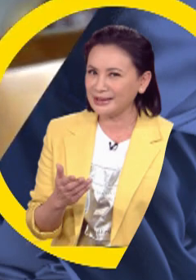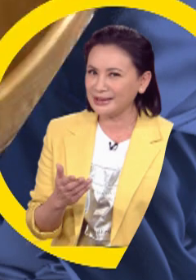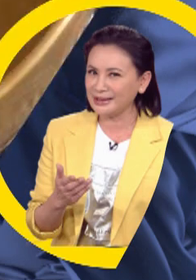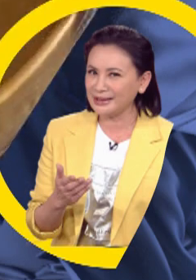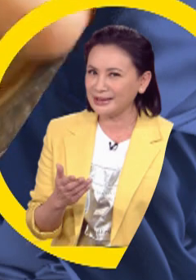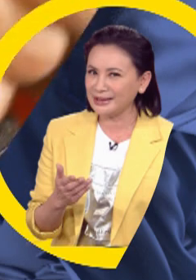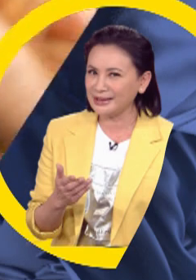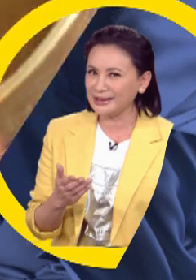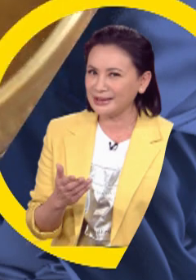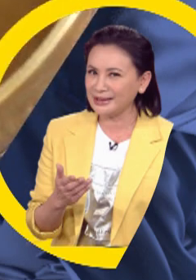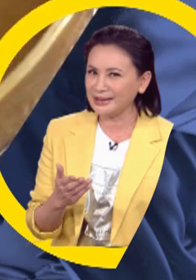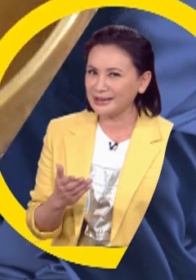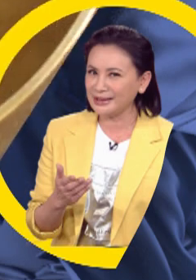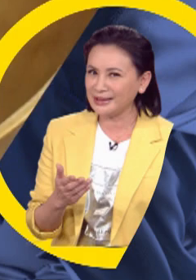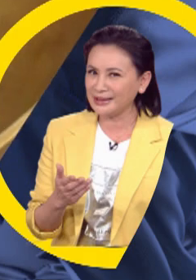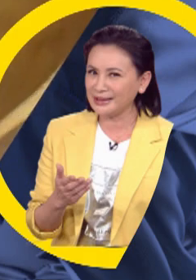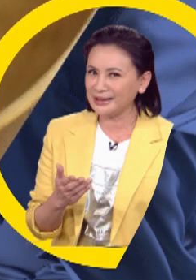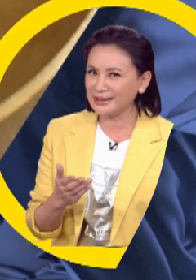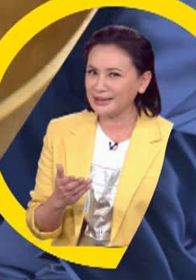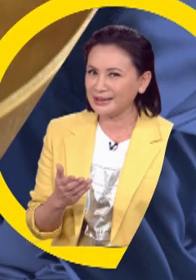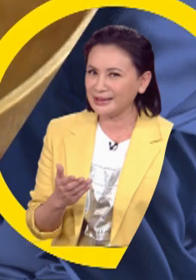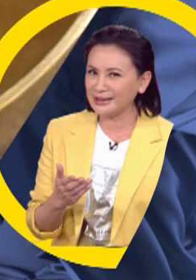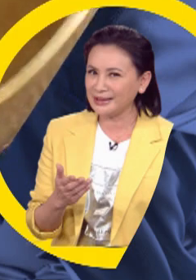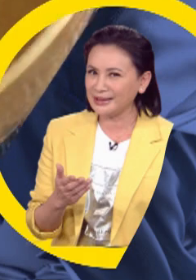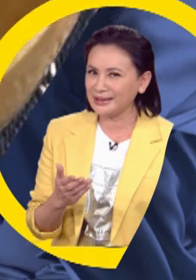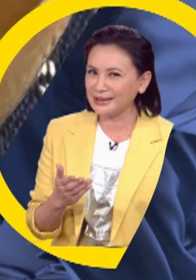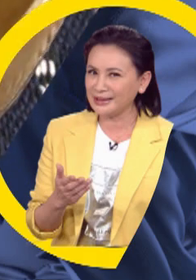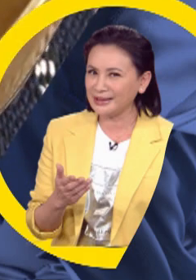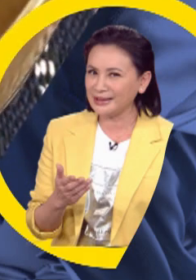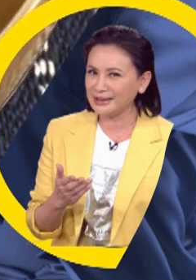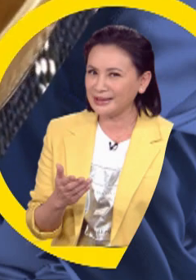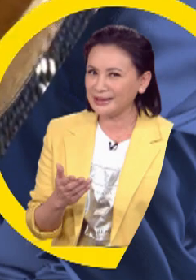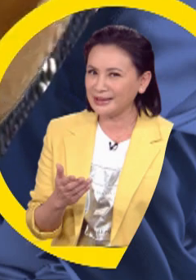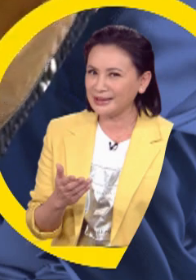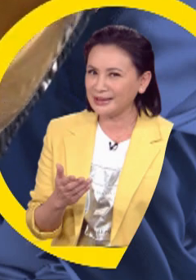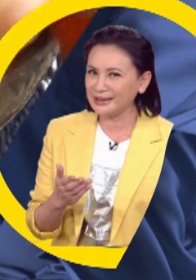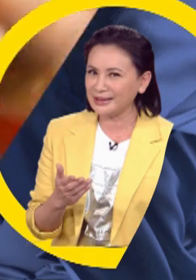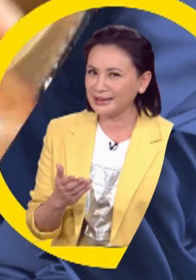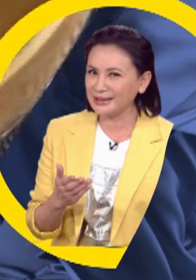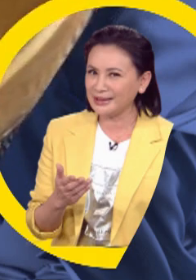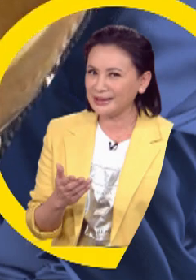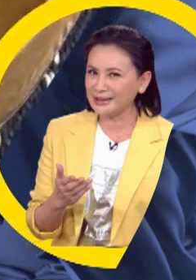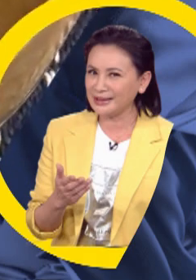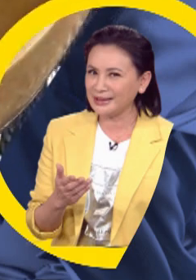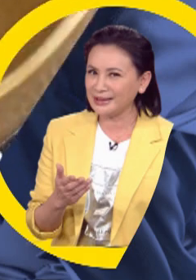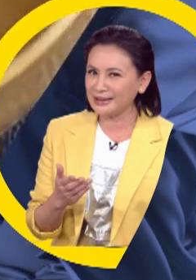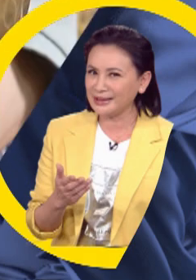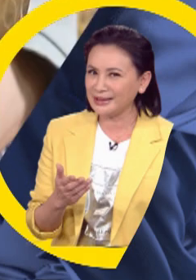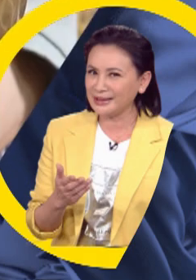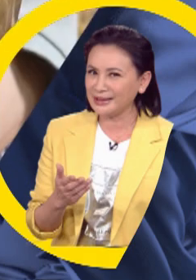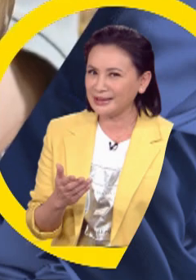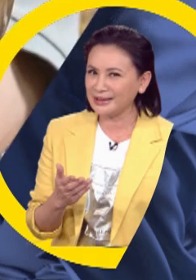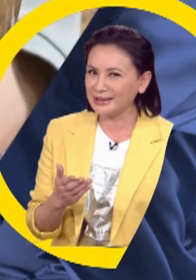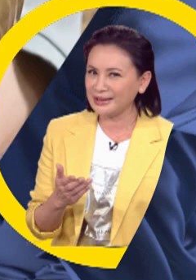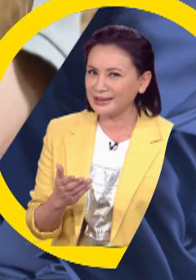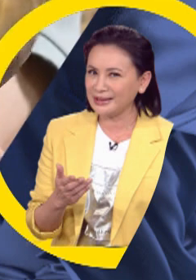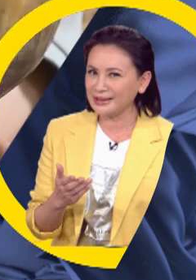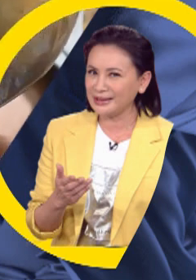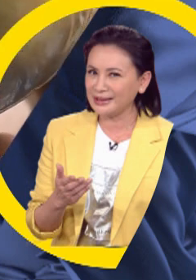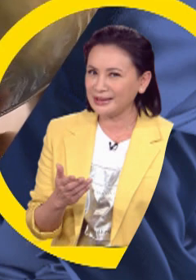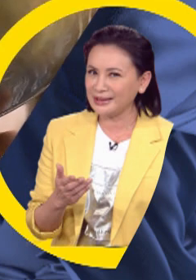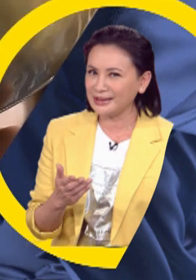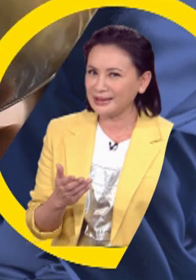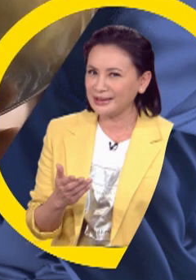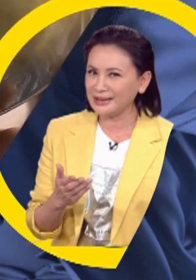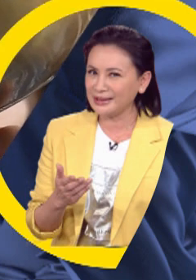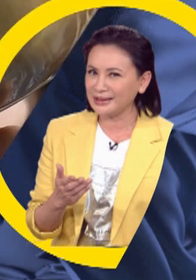稳定的，就是我们会这个声音会给我们很稳定，很蓬松，很稳定的话，我们会马上静下